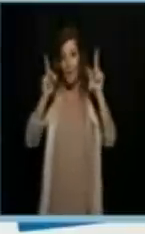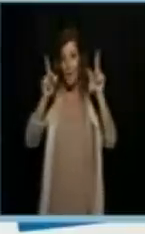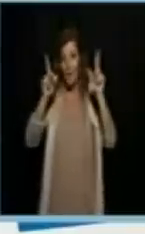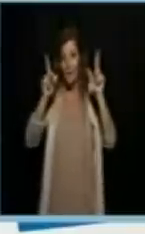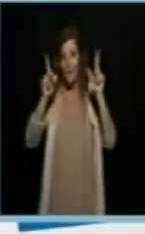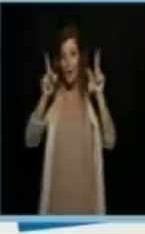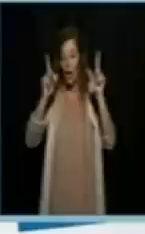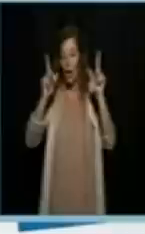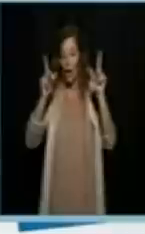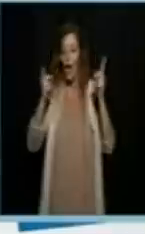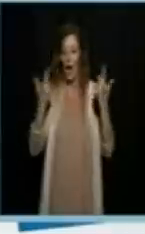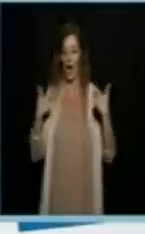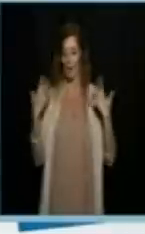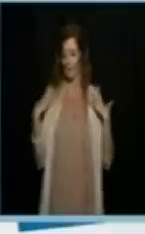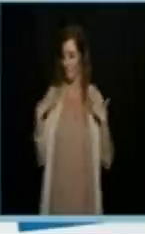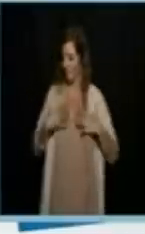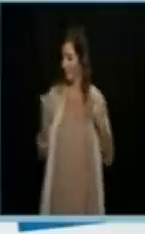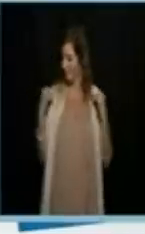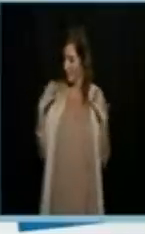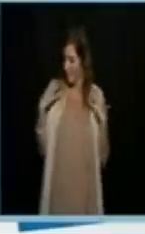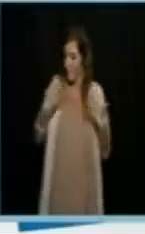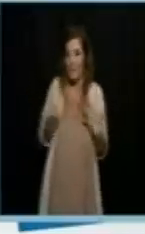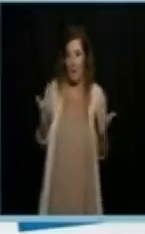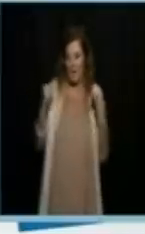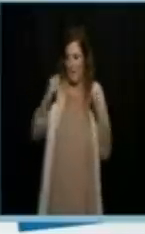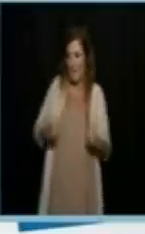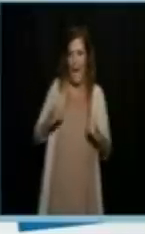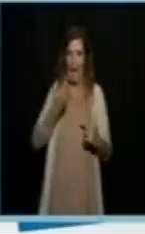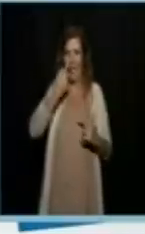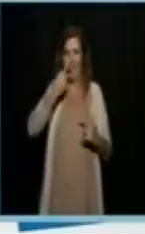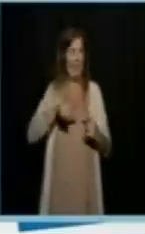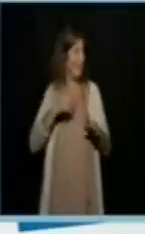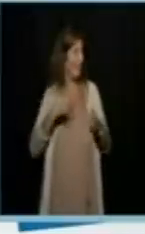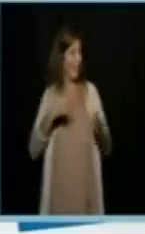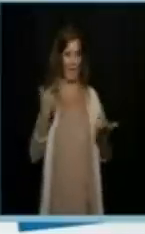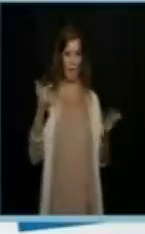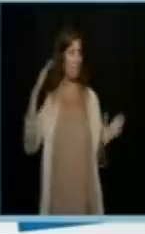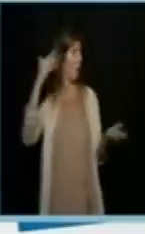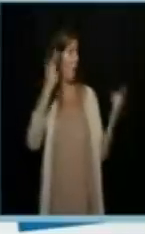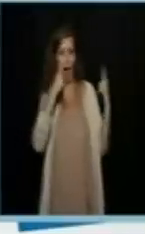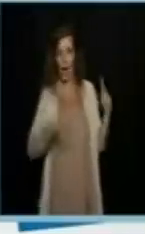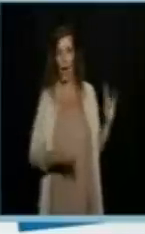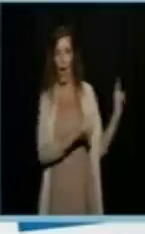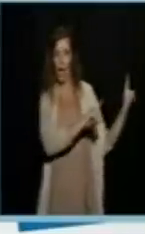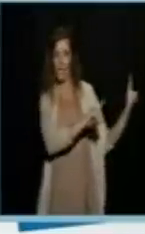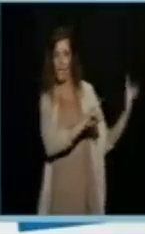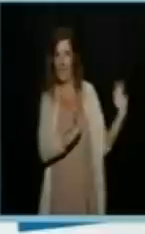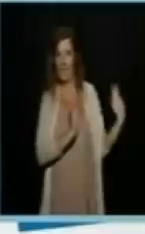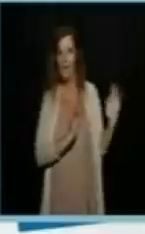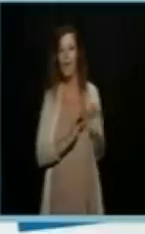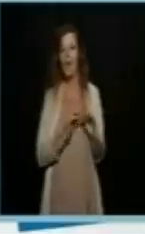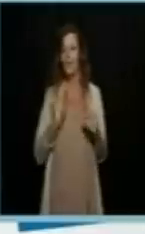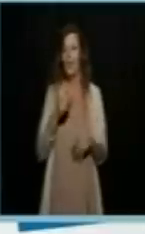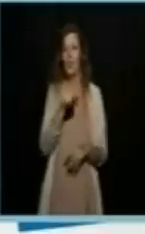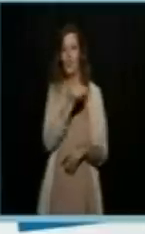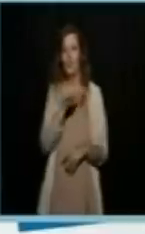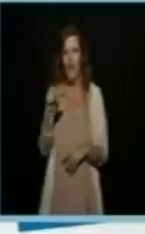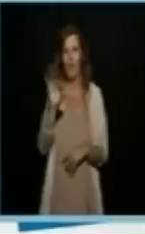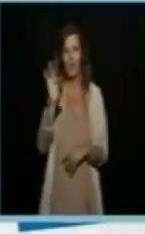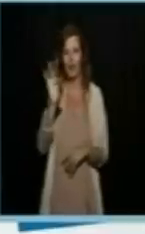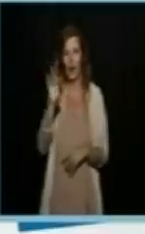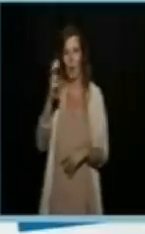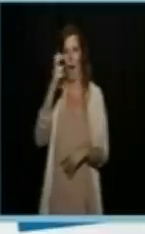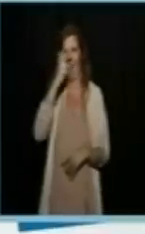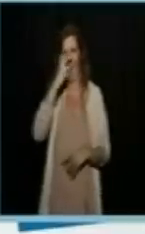e indosso, mi carico sulle spalle uno zaino più o meno di queste dimensioni. 150 kg di